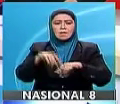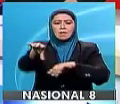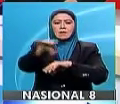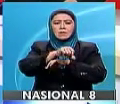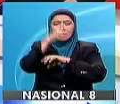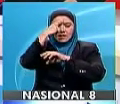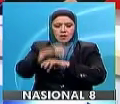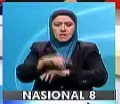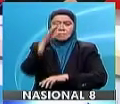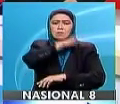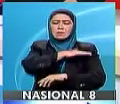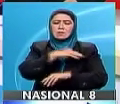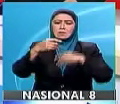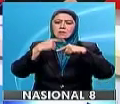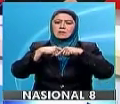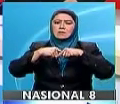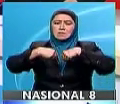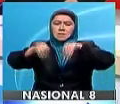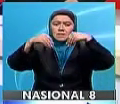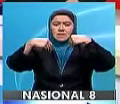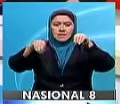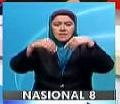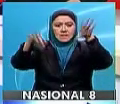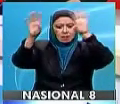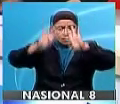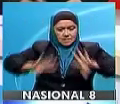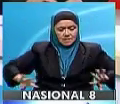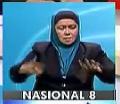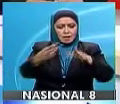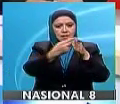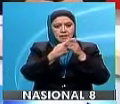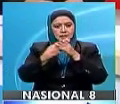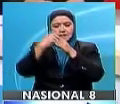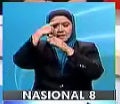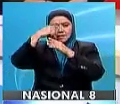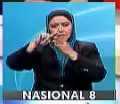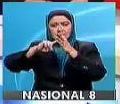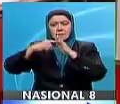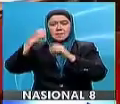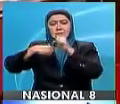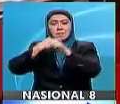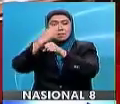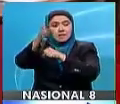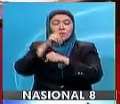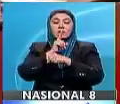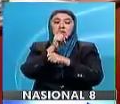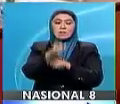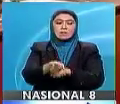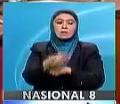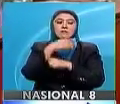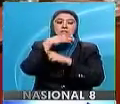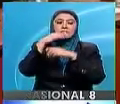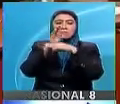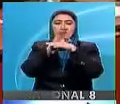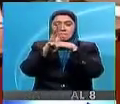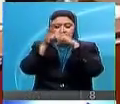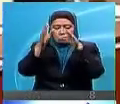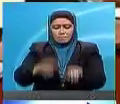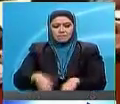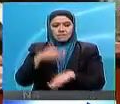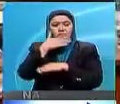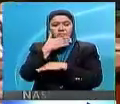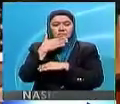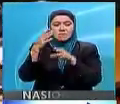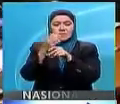pasaran bersepadu ASEAN bermula Januari tahun depan. Ia bagi memastikan usahawan muda mendapat manfaat daripada komuniti